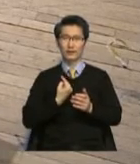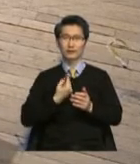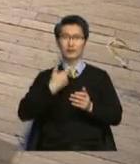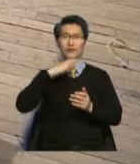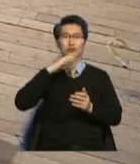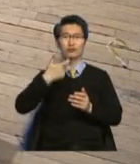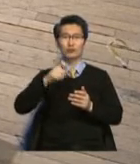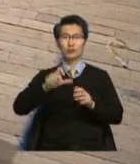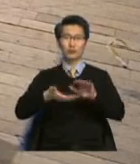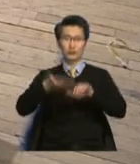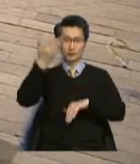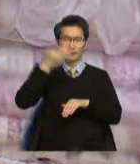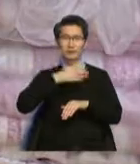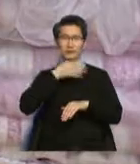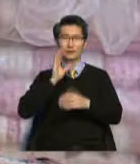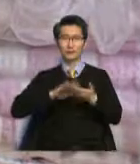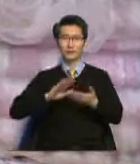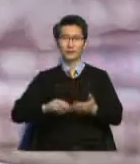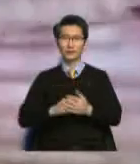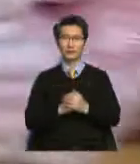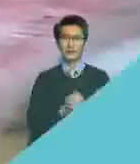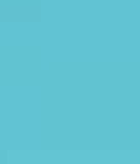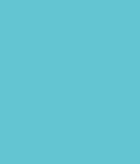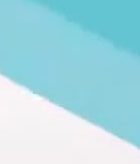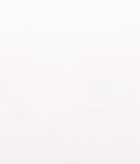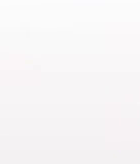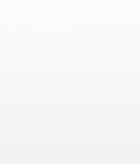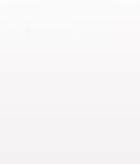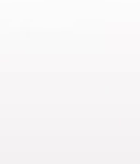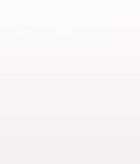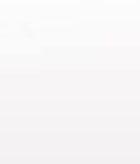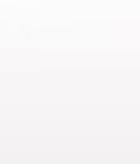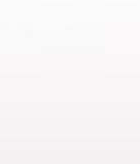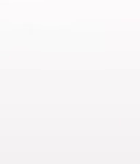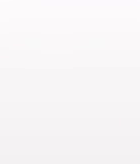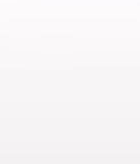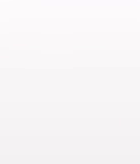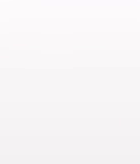65세 이상 어르신 입니다 2